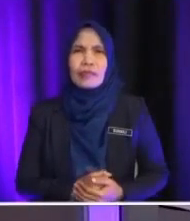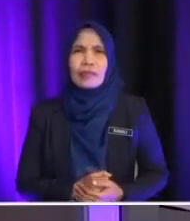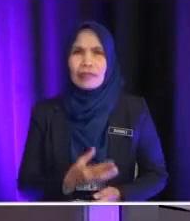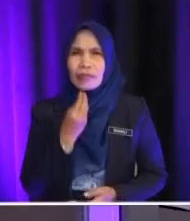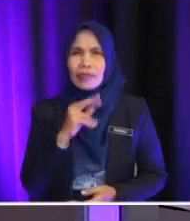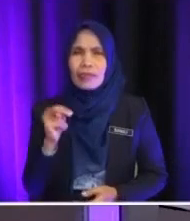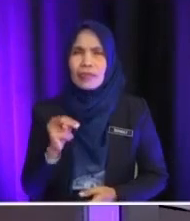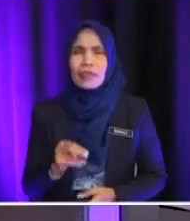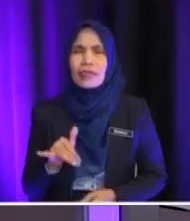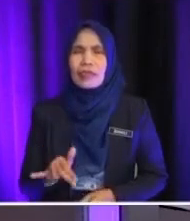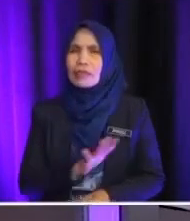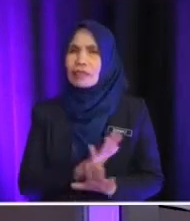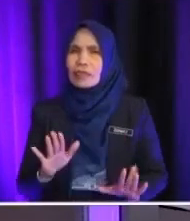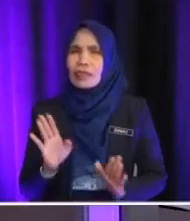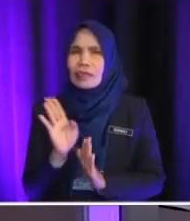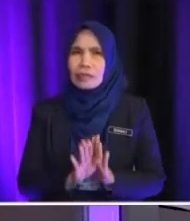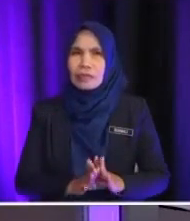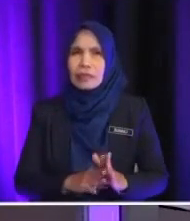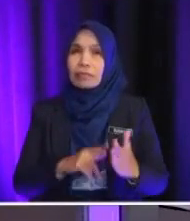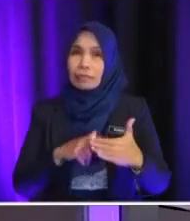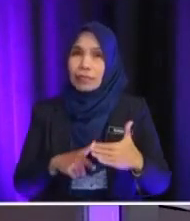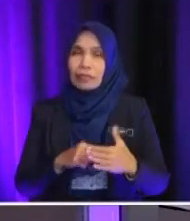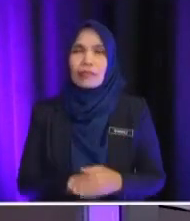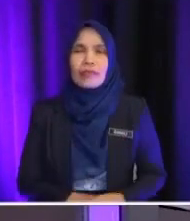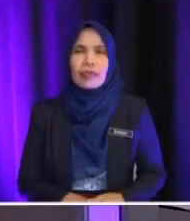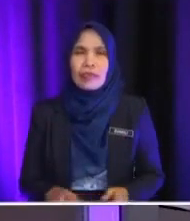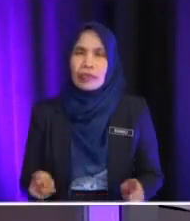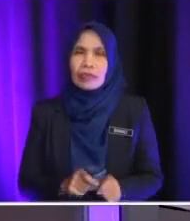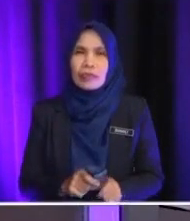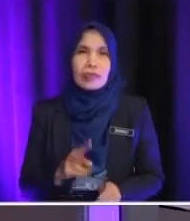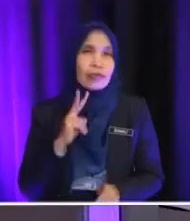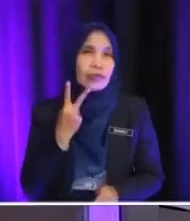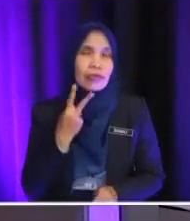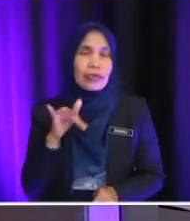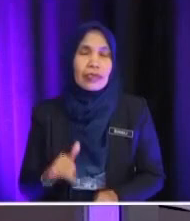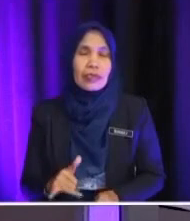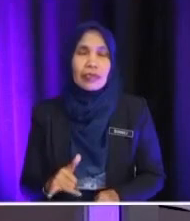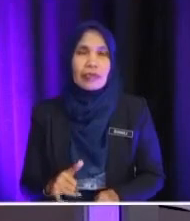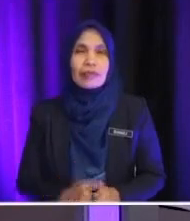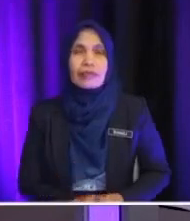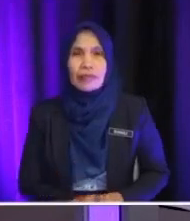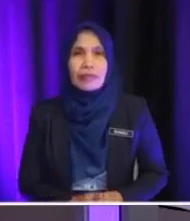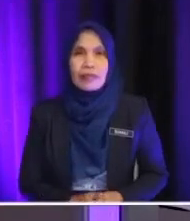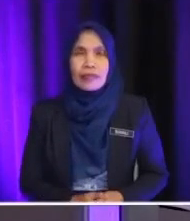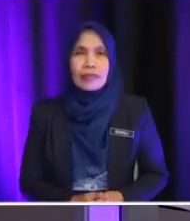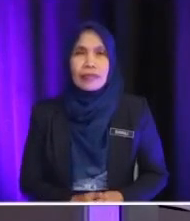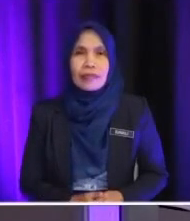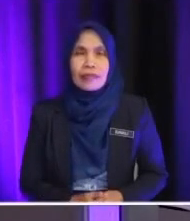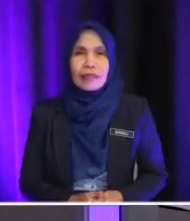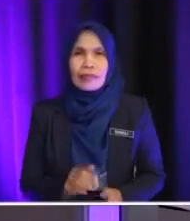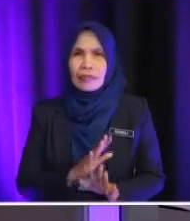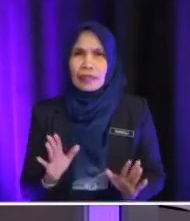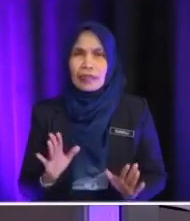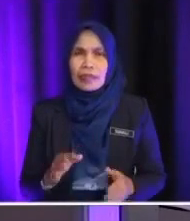makanan yang tak berlemak seperti sayur-sayuran yang berdaun, tak boleh. Tapi ada juga sayur-sayuran yang boleh